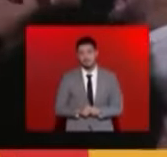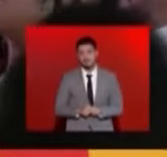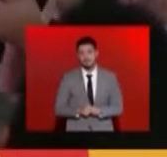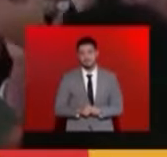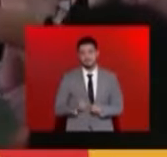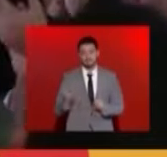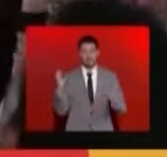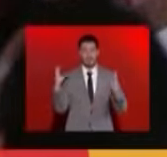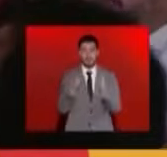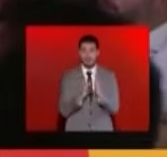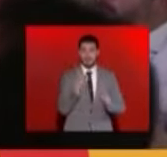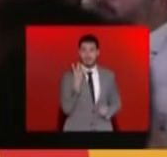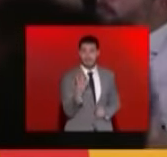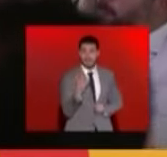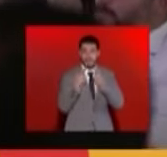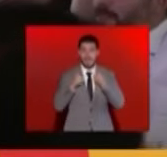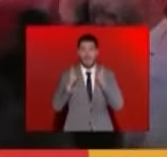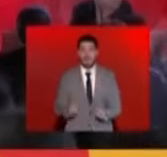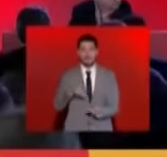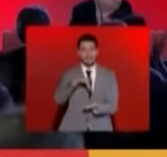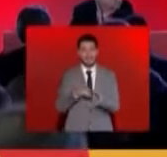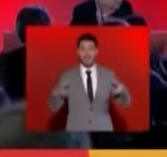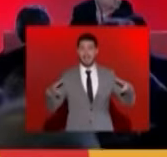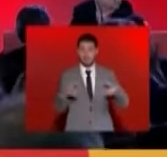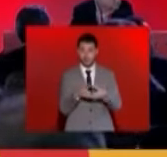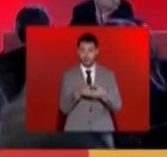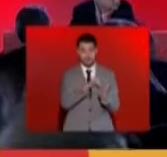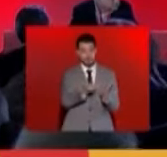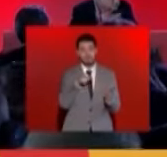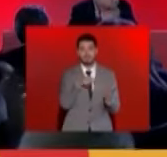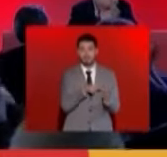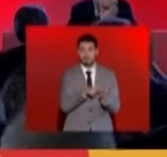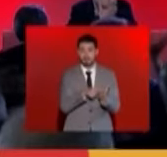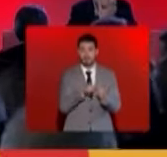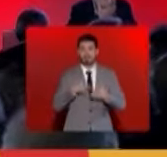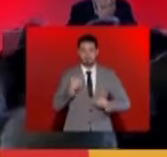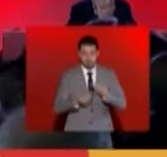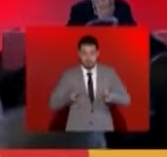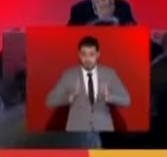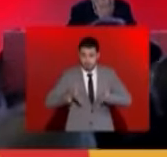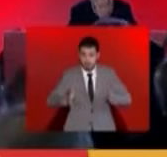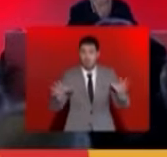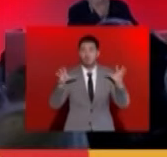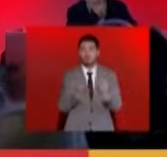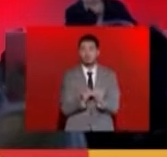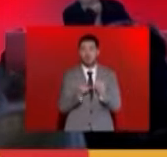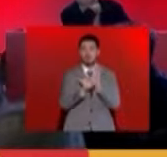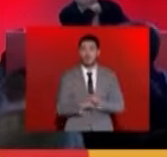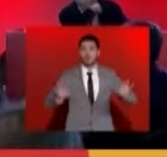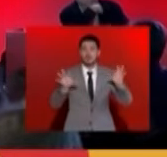τα βλέπουμε σήμερα. Αυτό το ιστορικό ατύχημα που έγινε πέρσι οδήγησε στη σημερινή κατάσταση. Τώρα μένει να